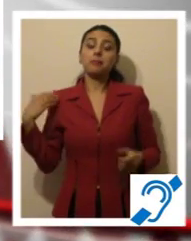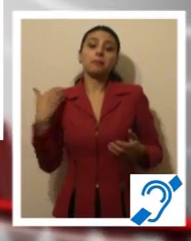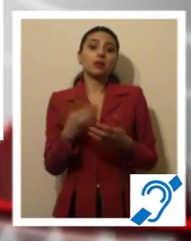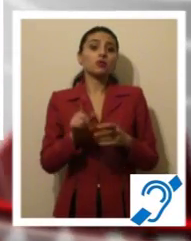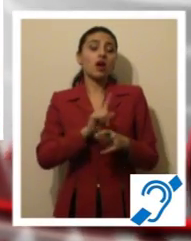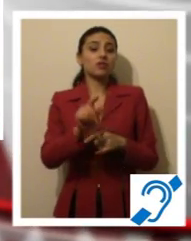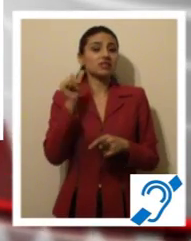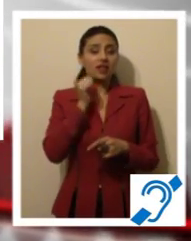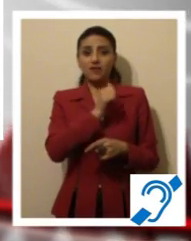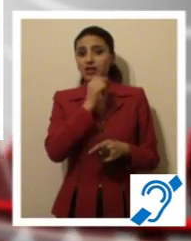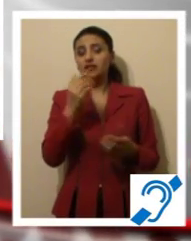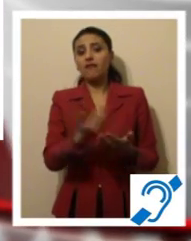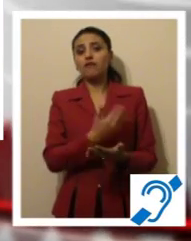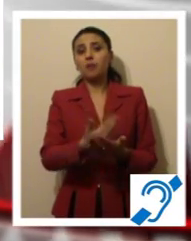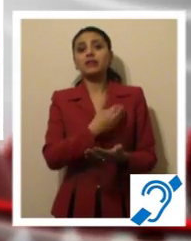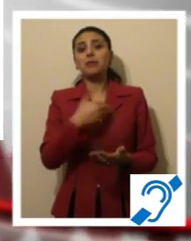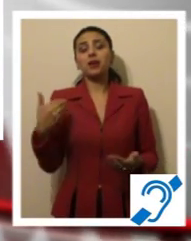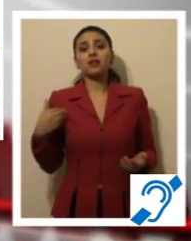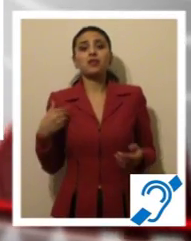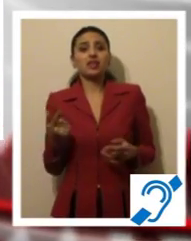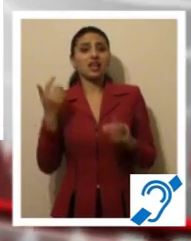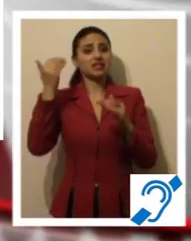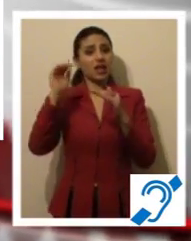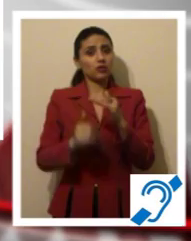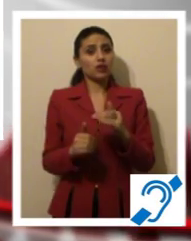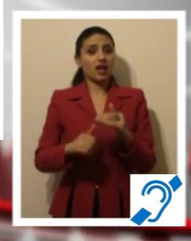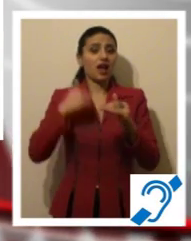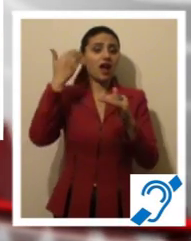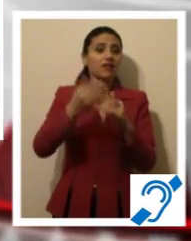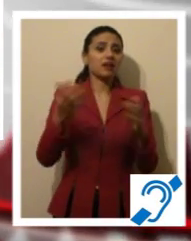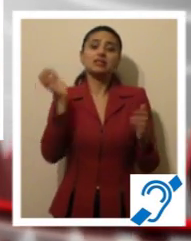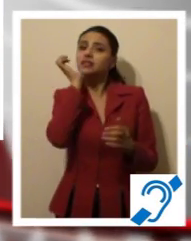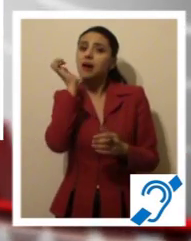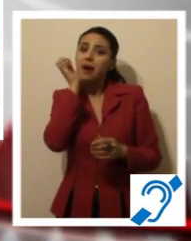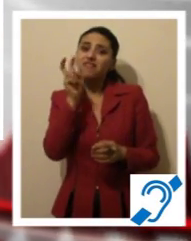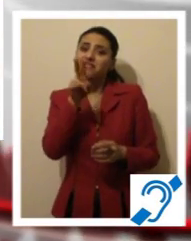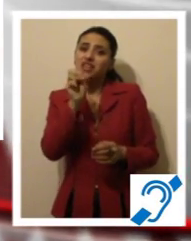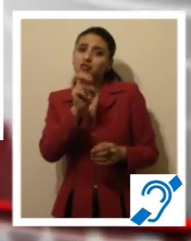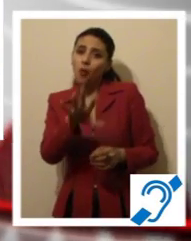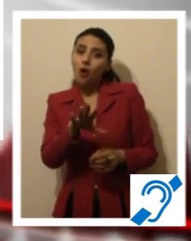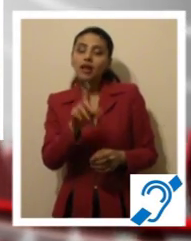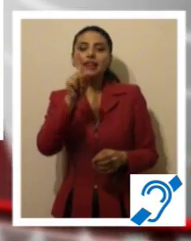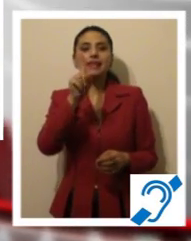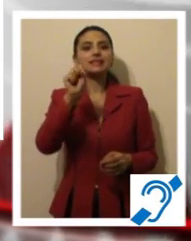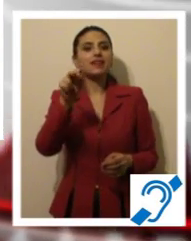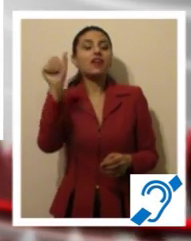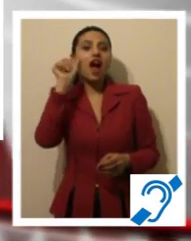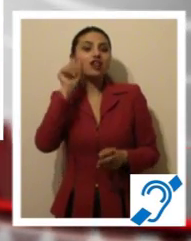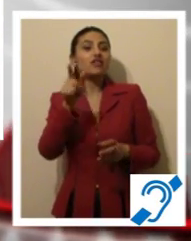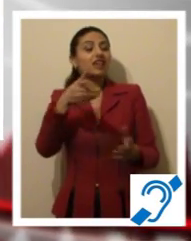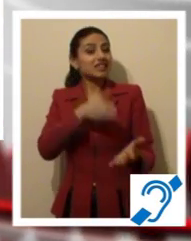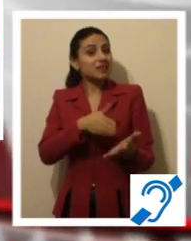fenomene severe, fiind vorba de temperaturi deosebit de scăzute, căderi masiv de zăpadă și viscol, DSVSA Argeș vine în